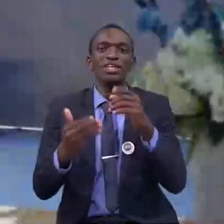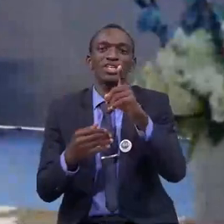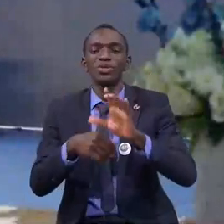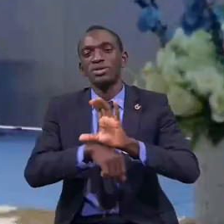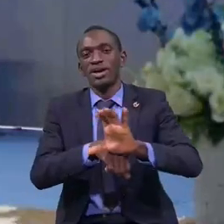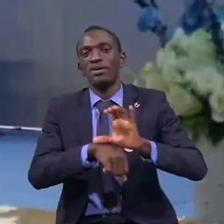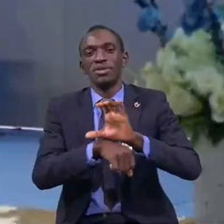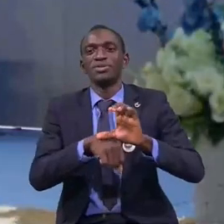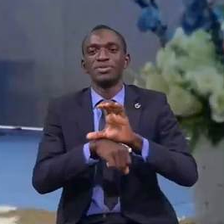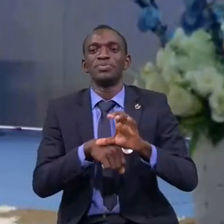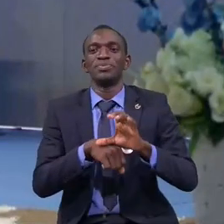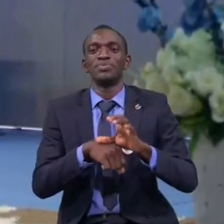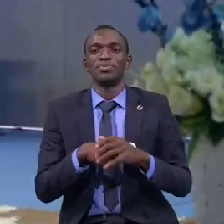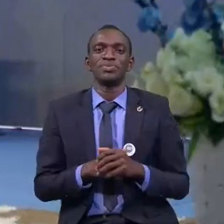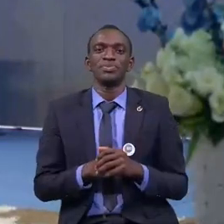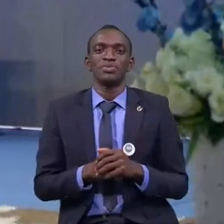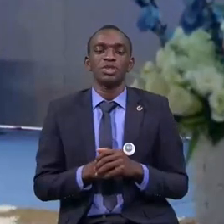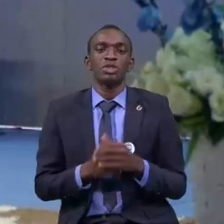Merci, Cameroun.